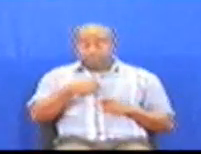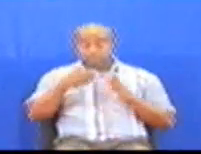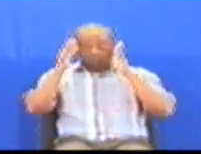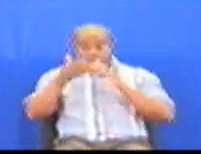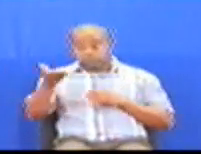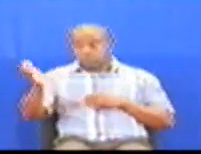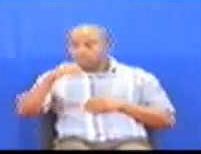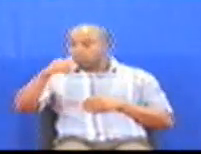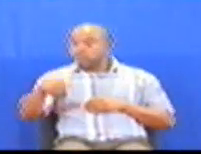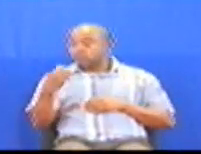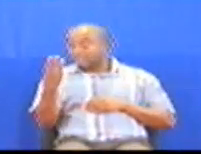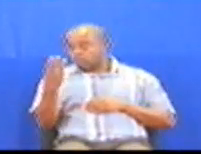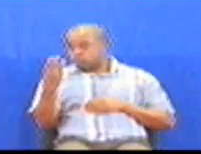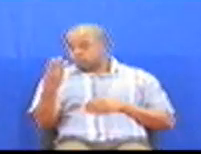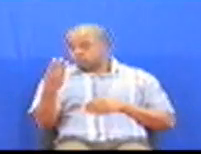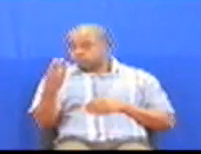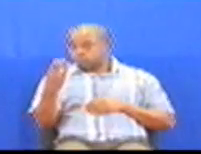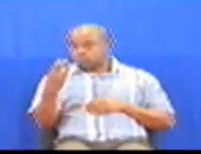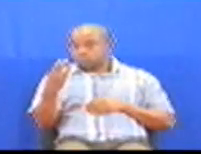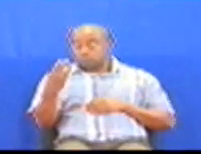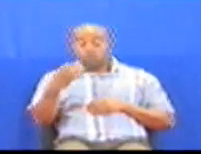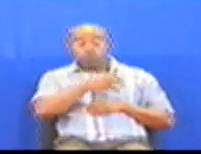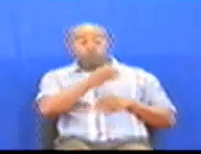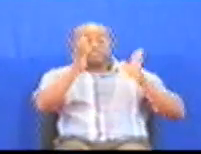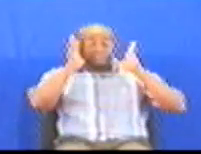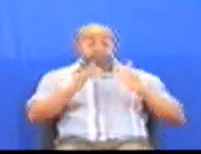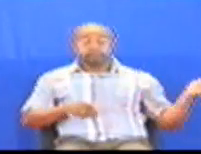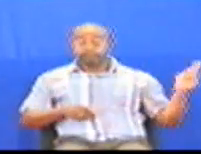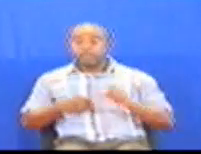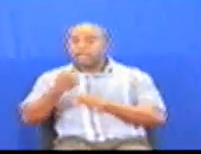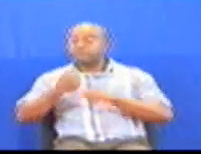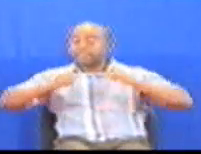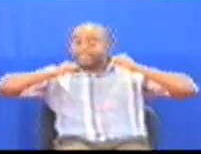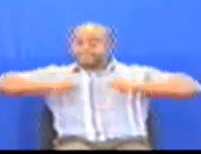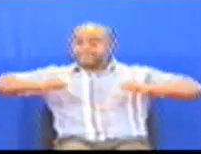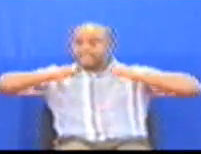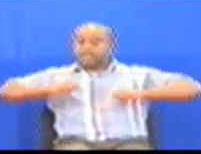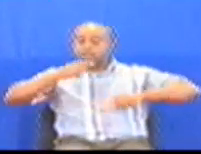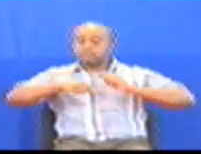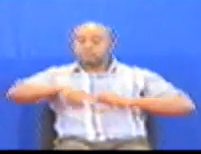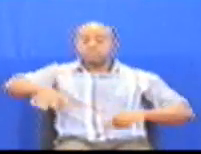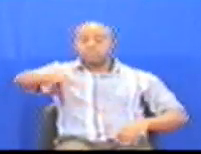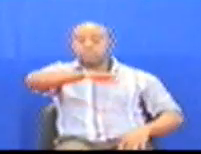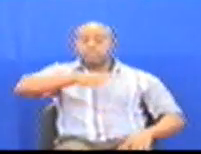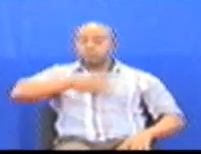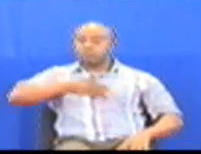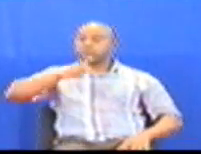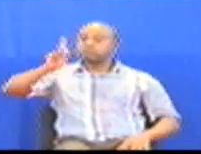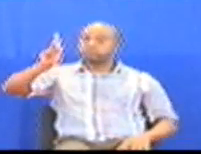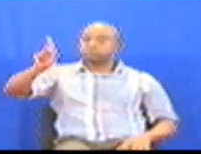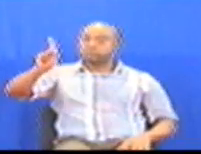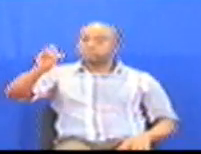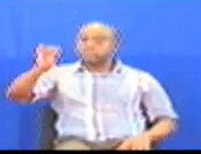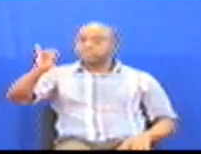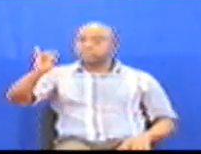mwezi wa 3 mwaka huu Mheshimiwa Waziri Mkuu wa Jamhuri ya Muungano wa Tanzania alifanya ziara kwenye jimbo langu la Kilindi. Na katika maeneo Mheshimiwa Naibu Spika